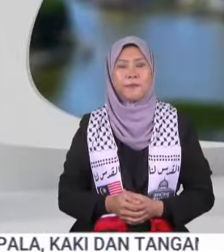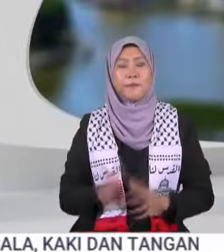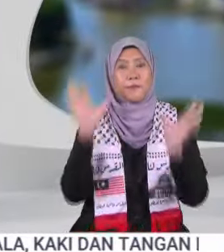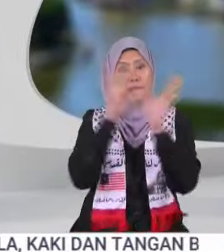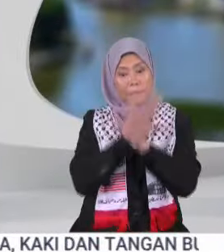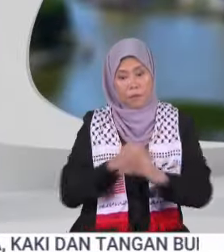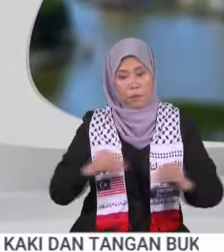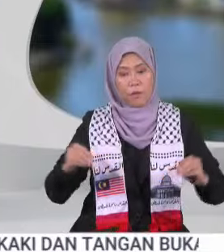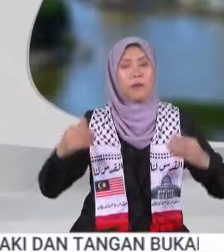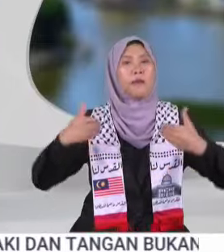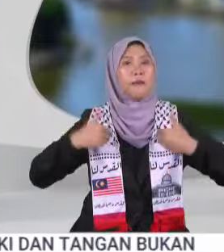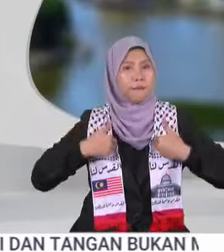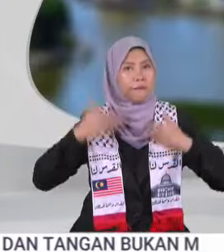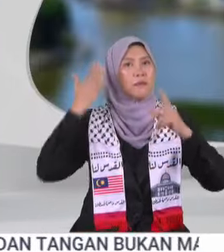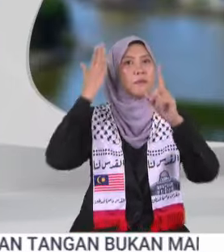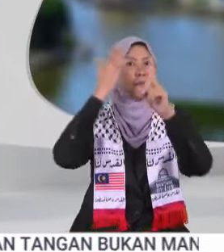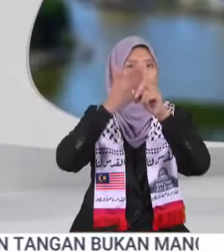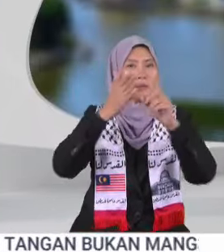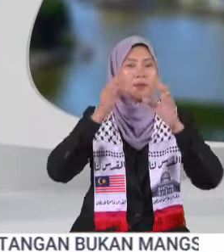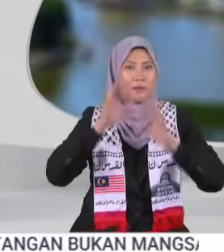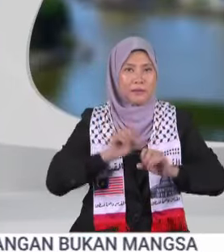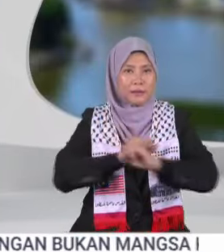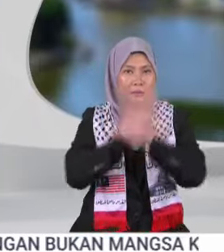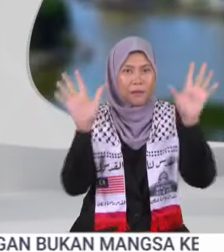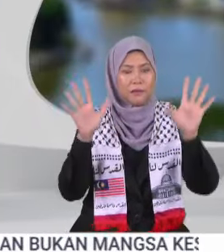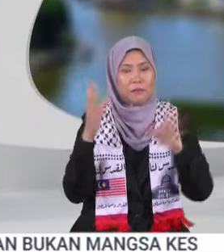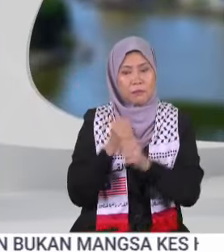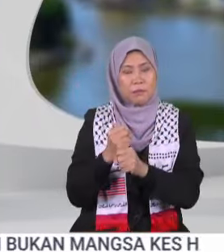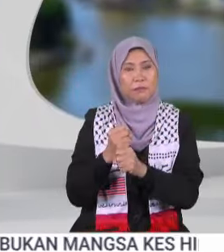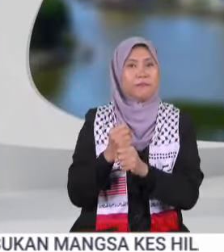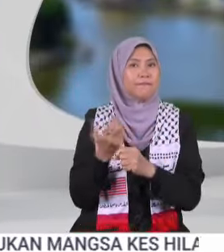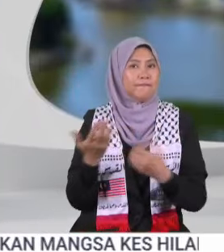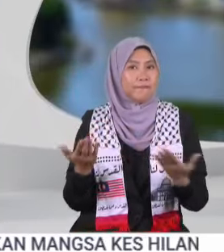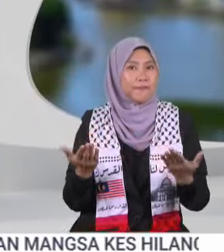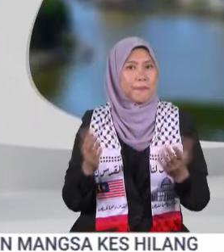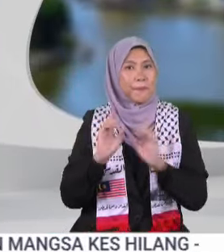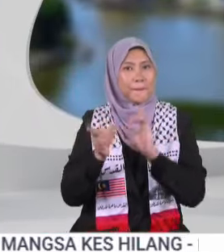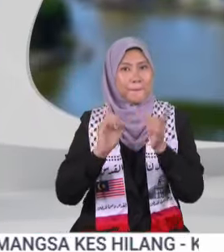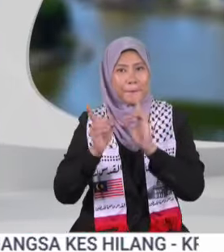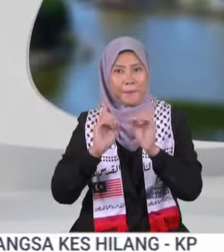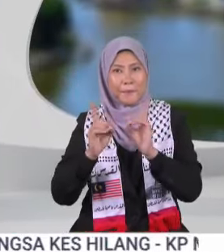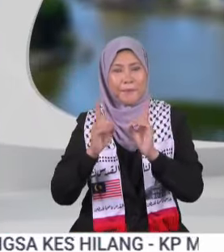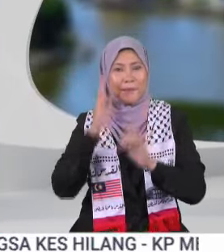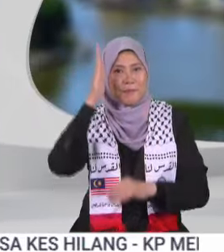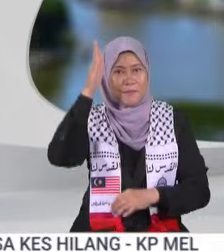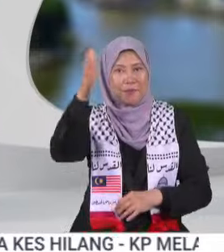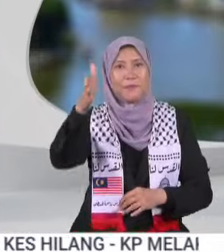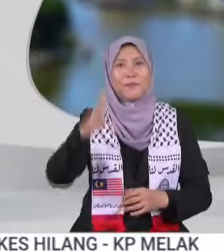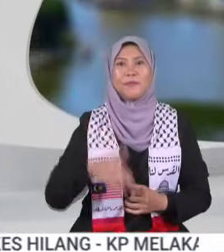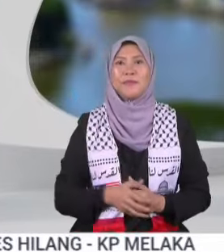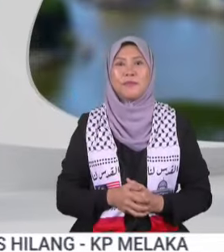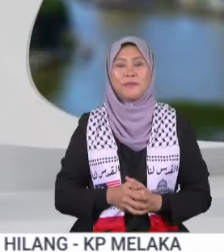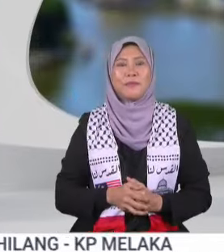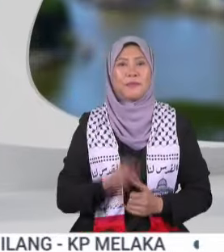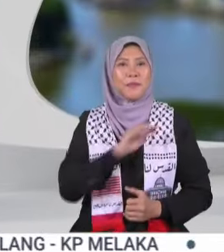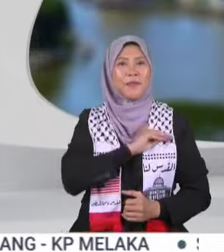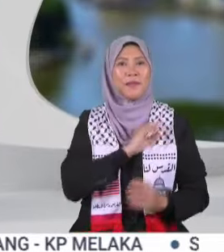Sarawak mempunyai Hala tuju yang jelas untuk mencapai sasaran ke arah pendigitalan pada masa akan